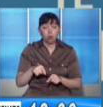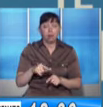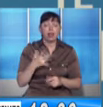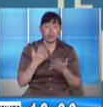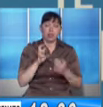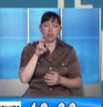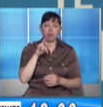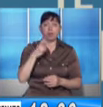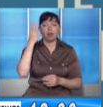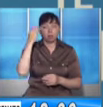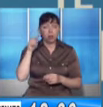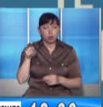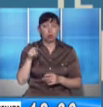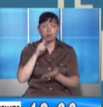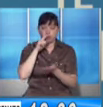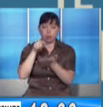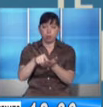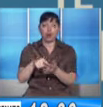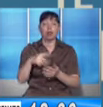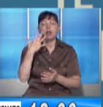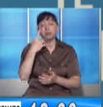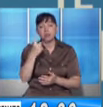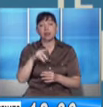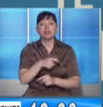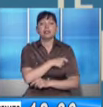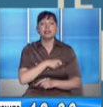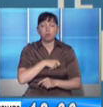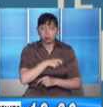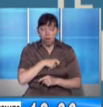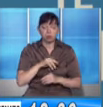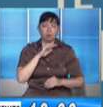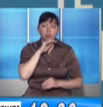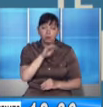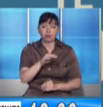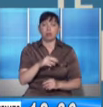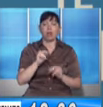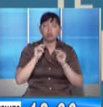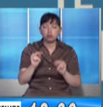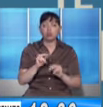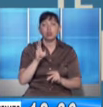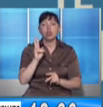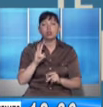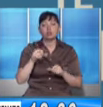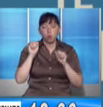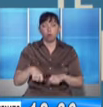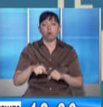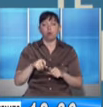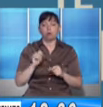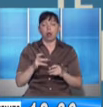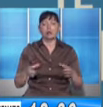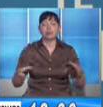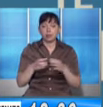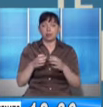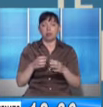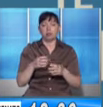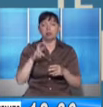în Parlamentul Republicii Moldova ajung 51-52 de deputați integri și profesioniști care să genereze un guvern credibil și